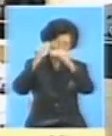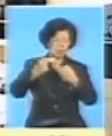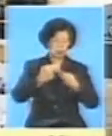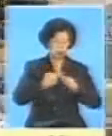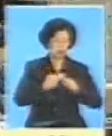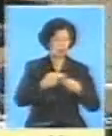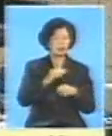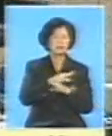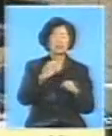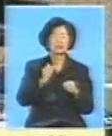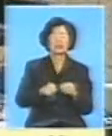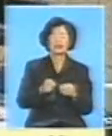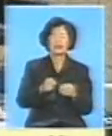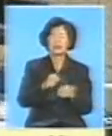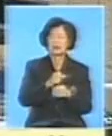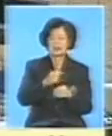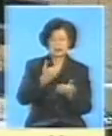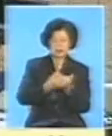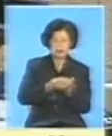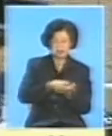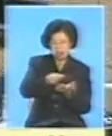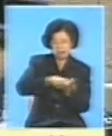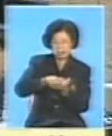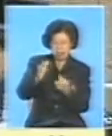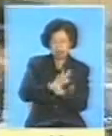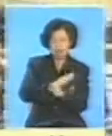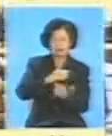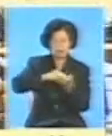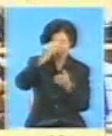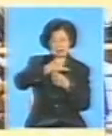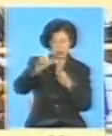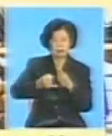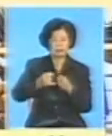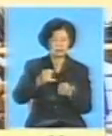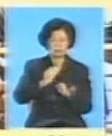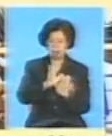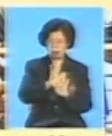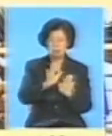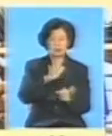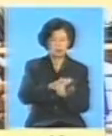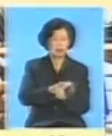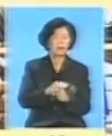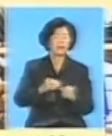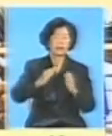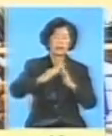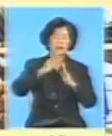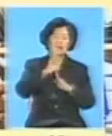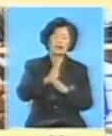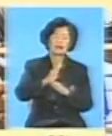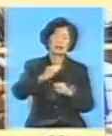รียนครบจบจ่ายครบจบแน่เลยไม่เอาต้องเลิกนะเพราะนั้นจะได้มีความร่วมมือกันทั้งภาครัฐและเอกชนนะครับในการจ้างง